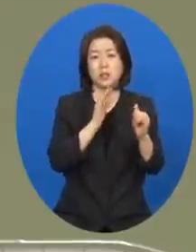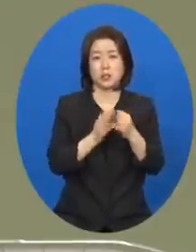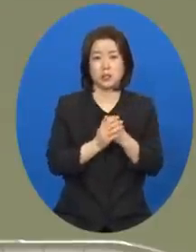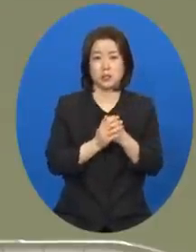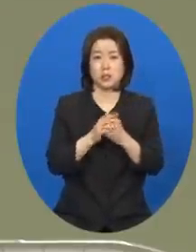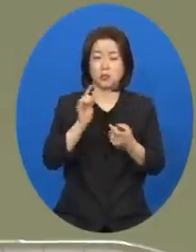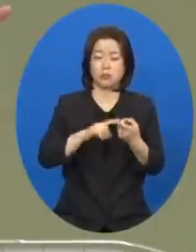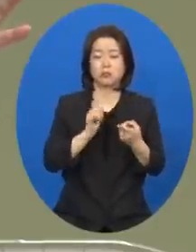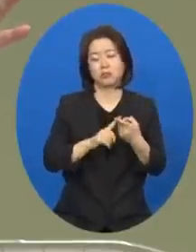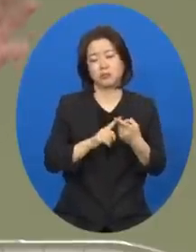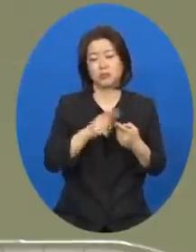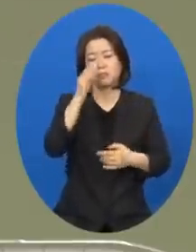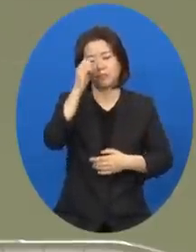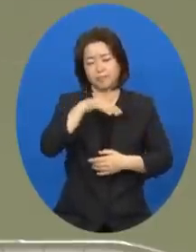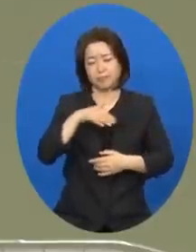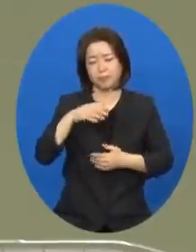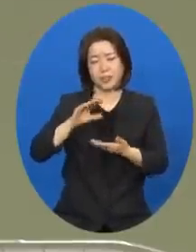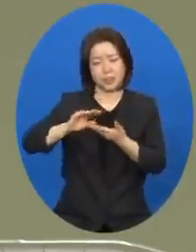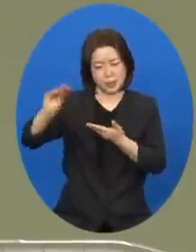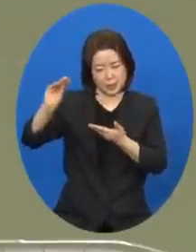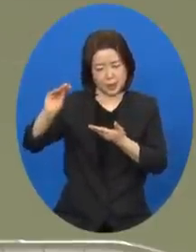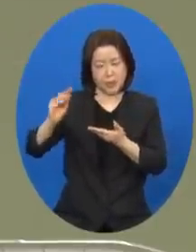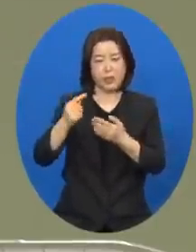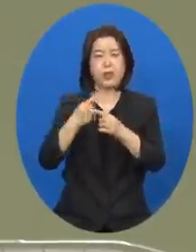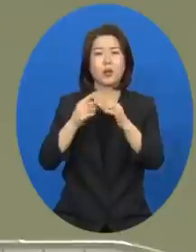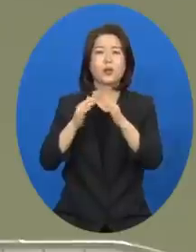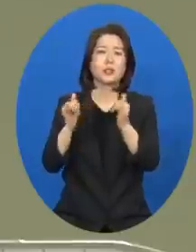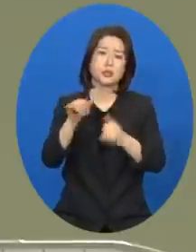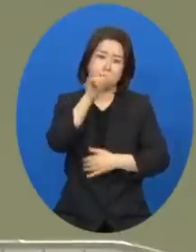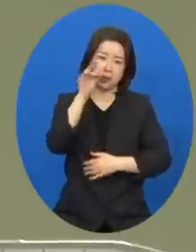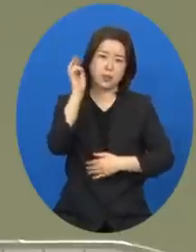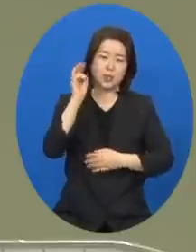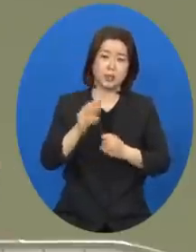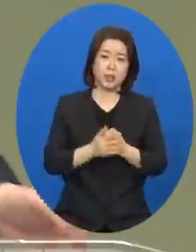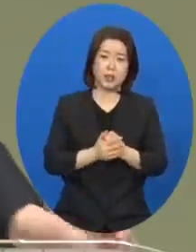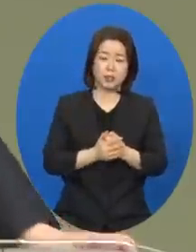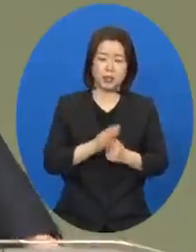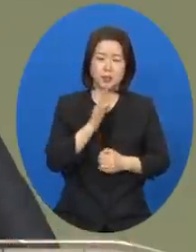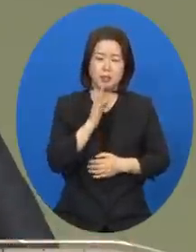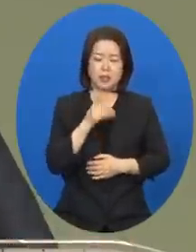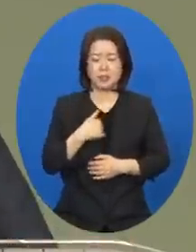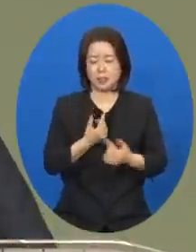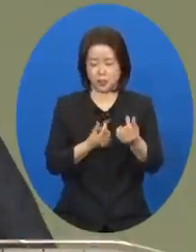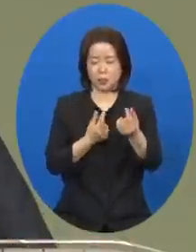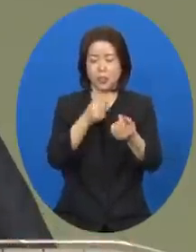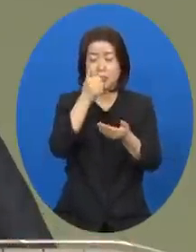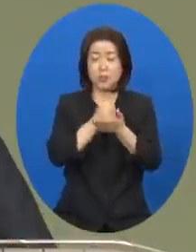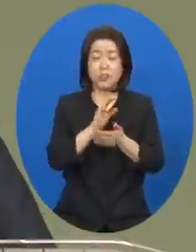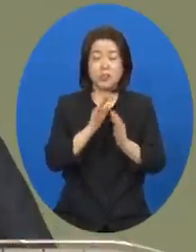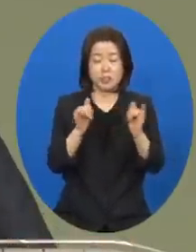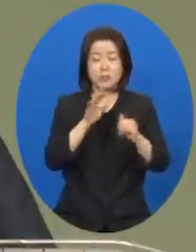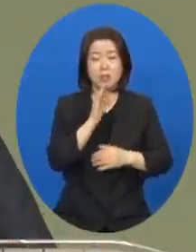이러고 갈 교인이 있을 것 같아서예요. 그래 맞아 그래 나도 죄인이지 뭐